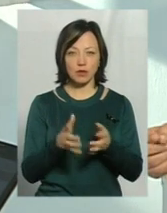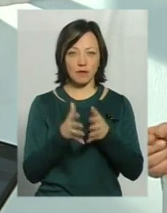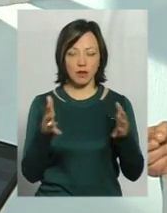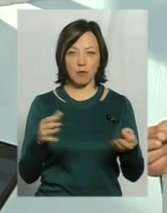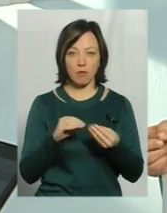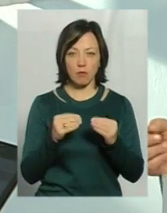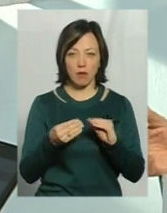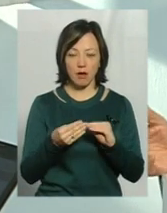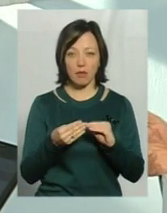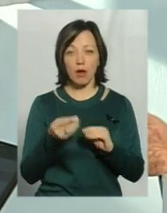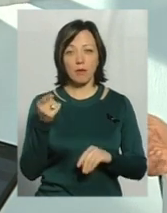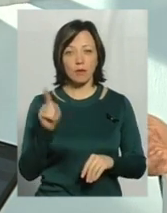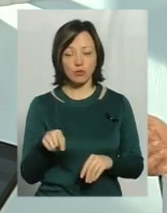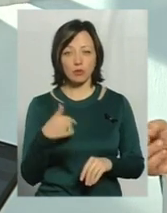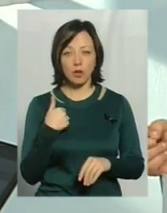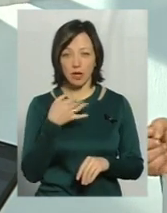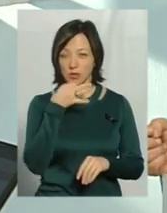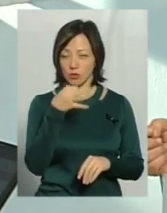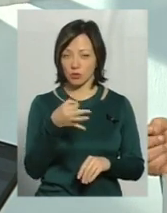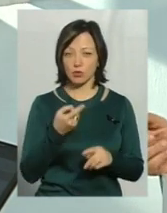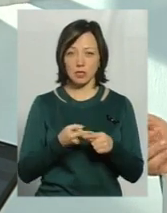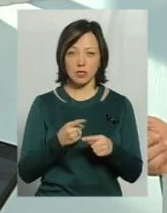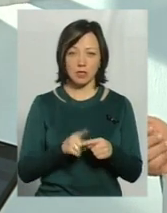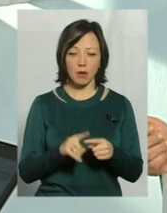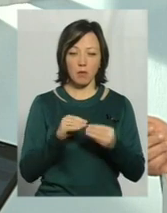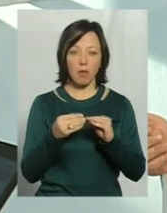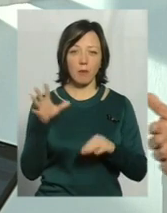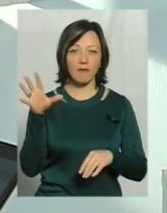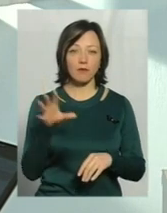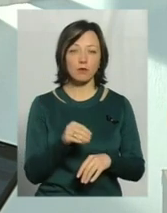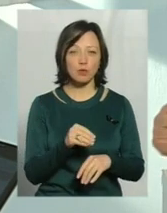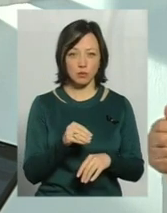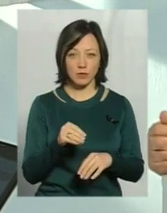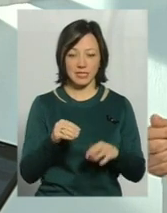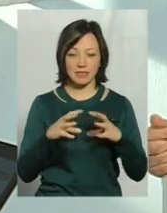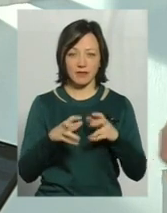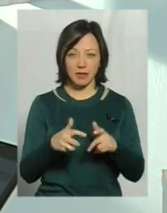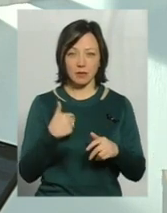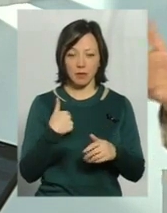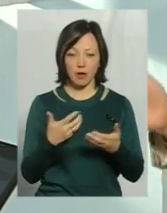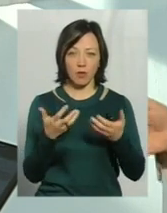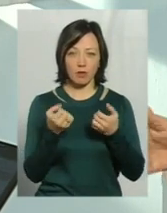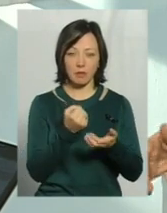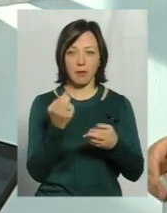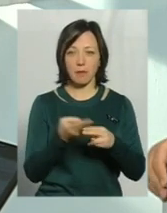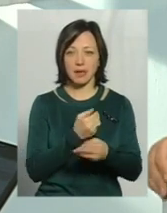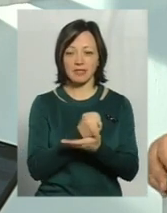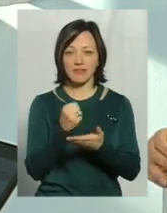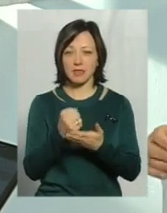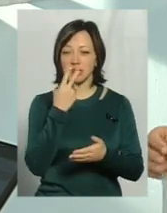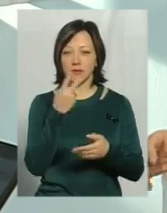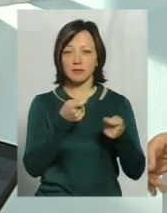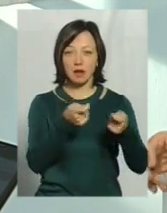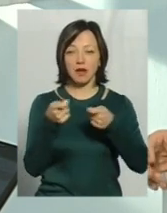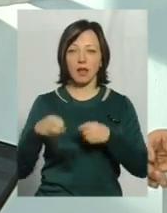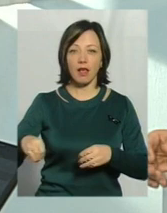проблема. Причому, я скажу, проблема – це в усьому світі, і ми от зараз отримали безвіз, можемо їздити по Європі, бачити,